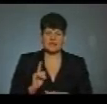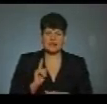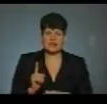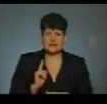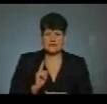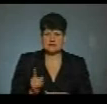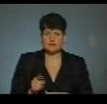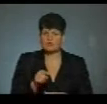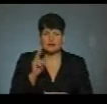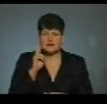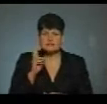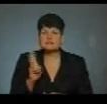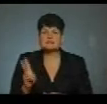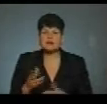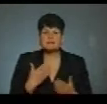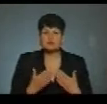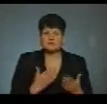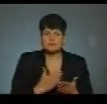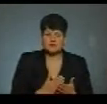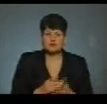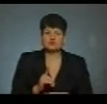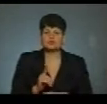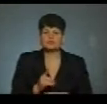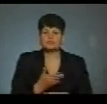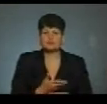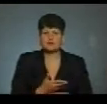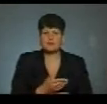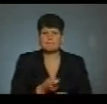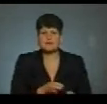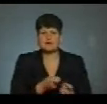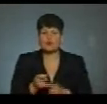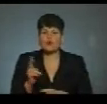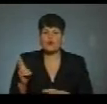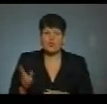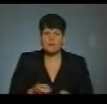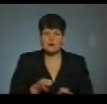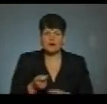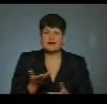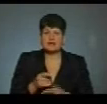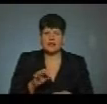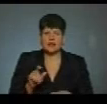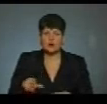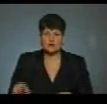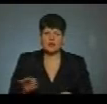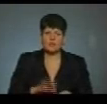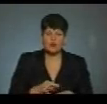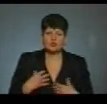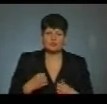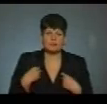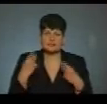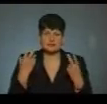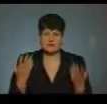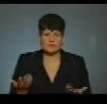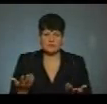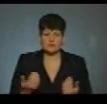Їздять, вони не знають, з ким вони спілкуються, що вони перевозять, кого вони перевозять, яких людей, хворих, здорових, ми цього не знаємо. У